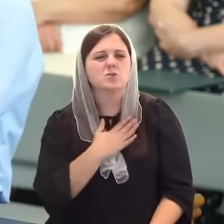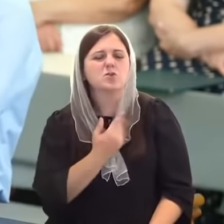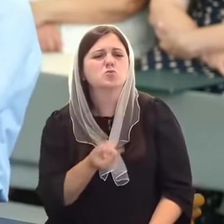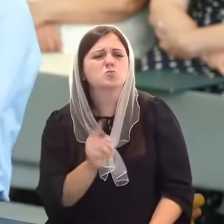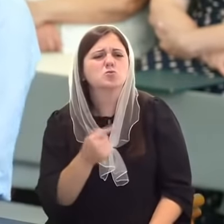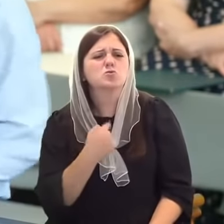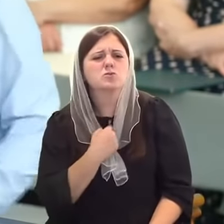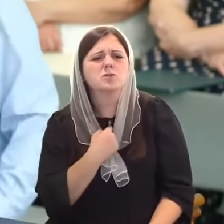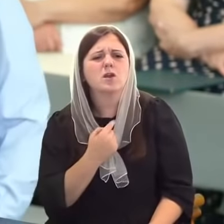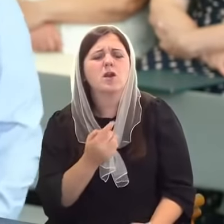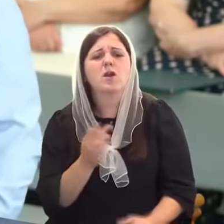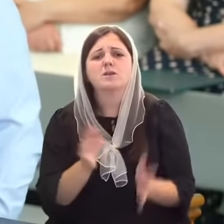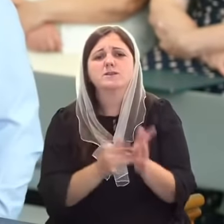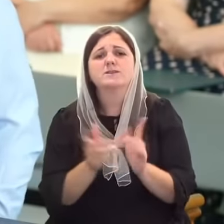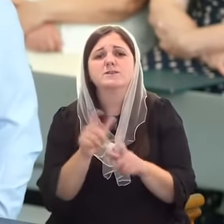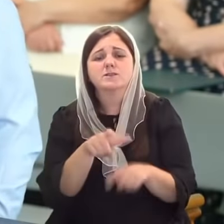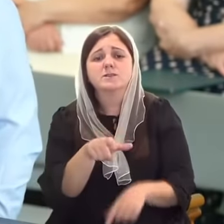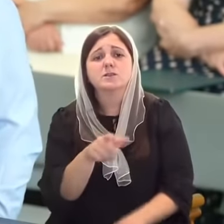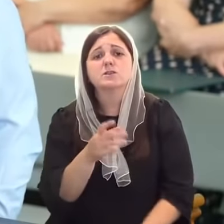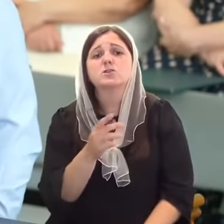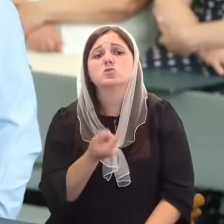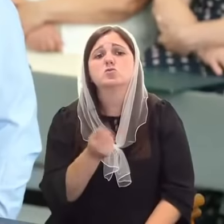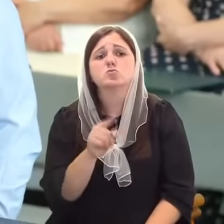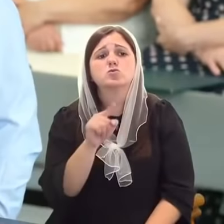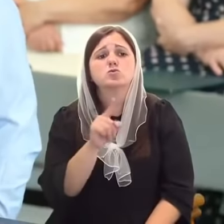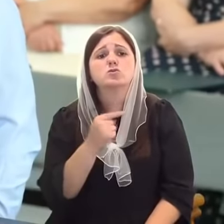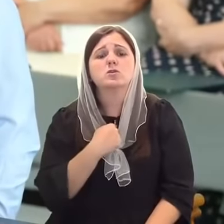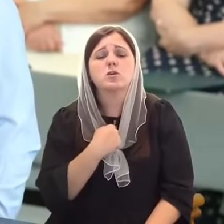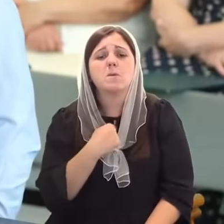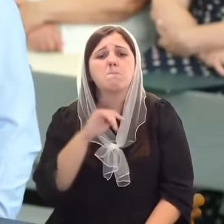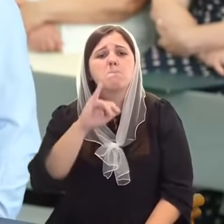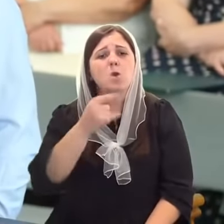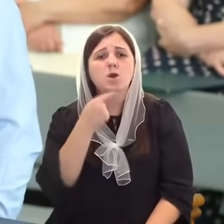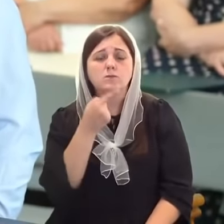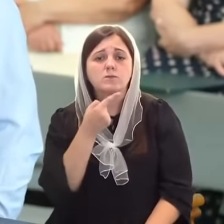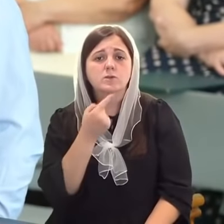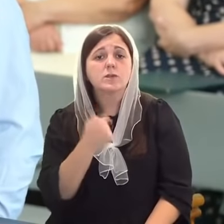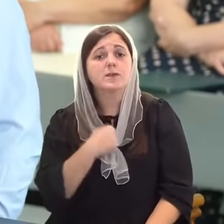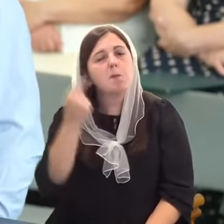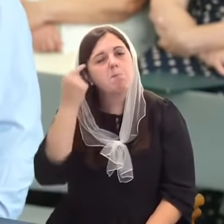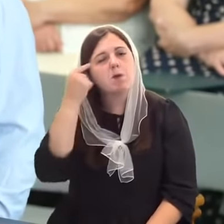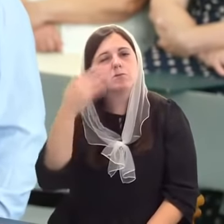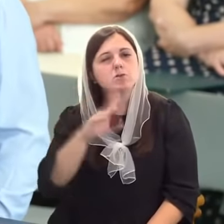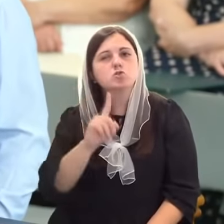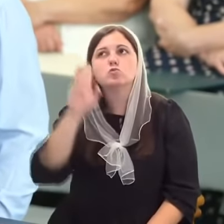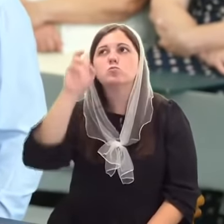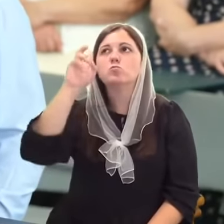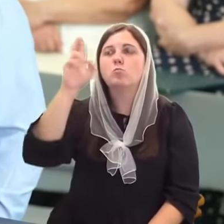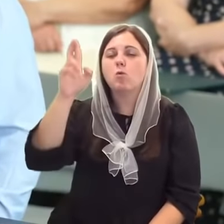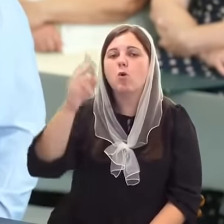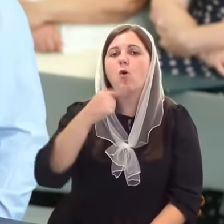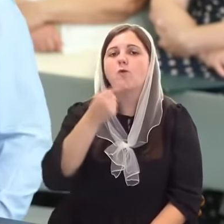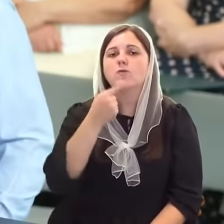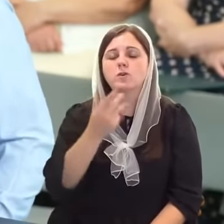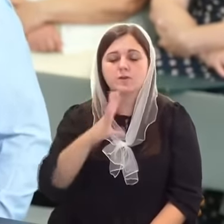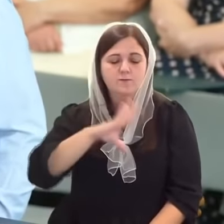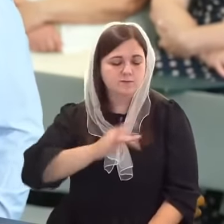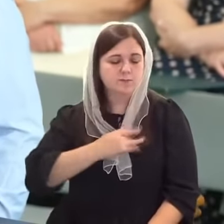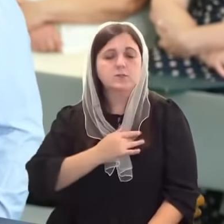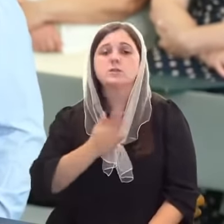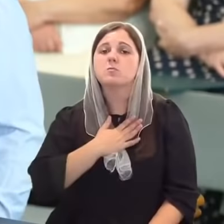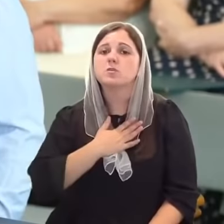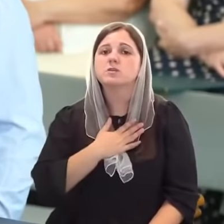смеяться, потому что я так плохо разговариваю. И я помню, что Бог говорил в мое сердце